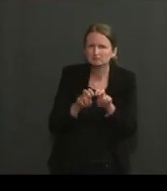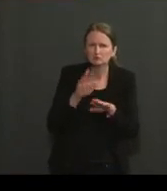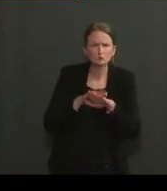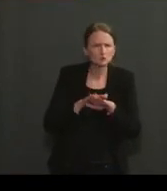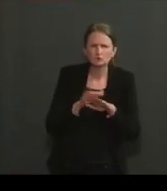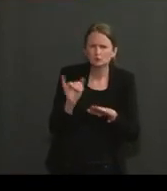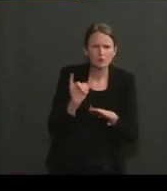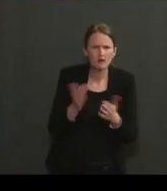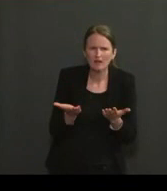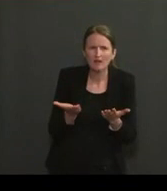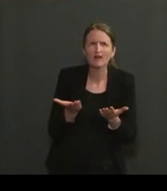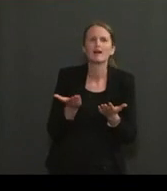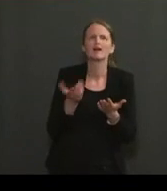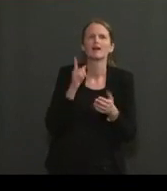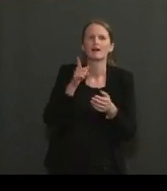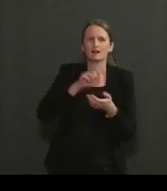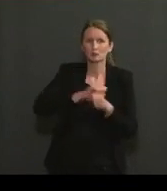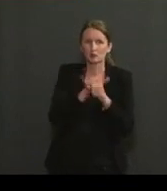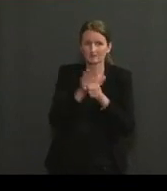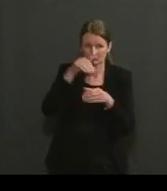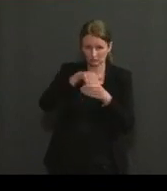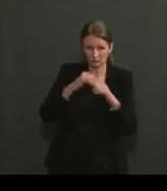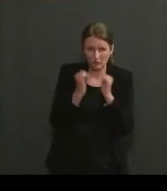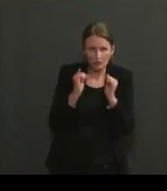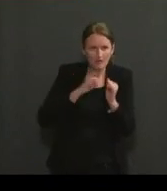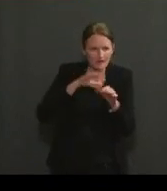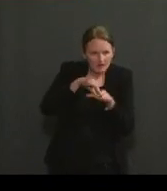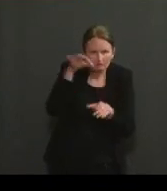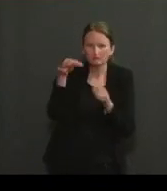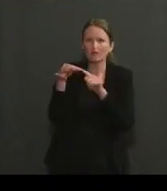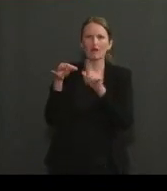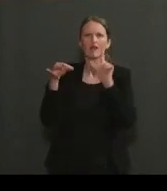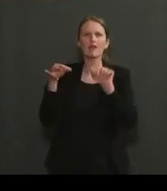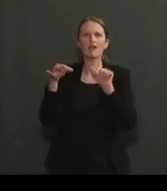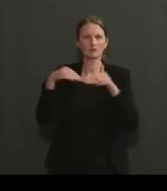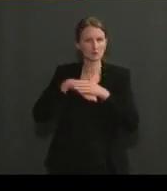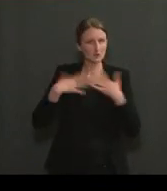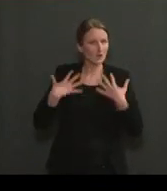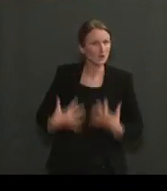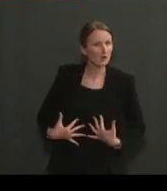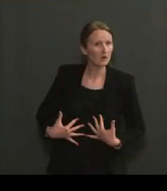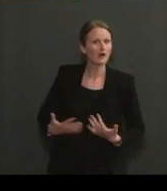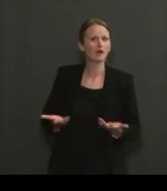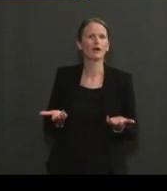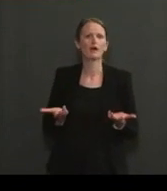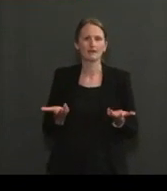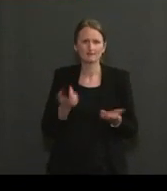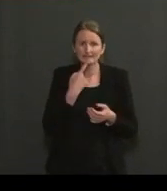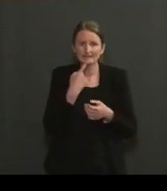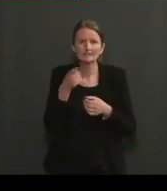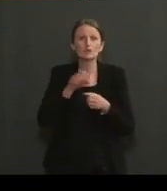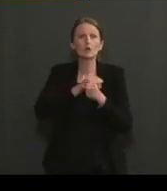virus qui sont présents. C'est quoi cet antigène ? Eh bien, c'est un fragment de la paroi du virus, effectivement, que l'on va